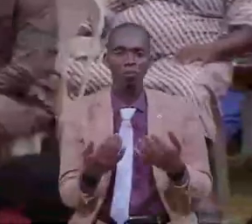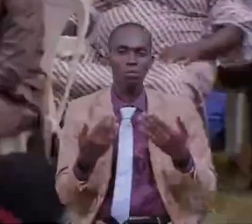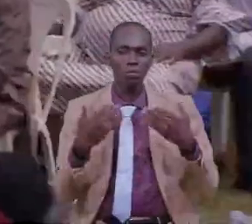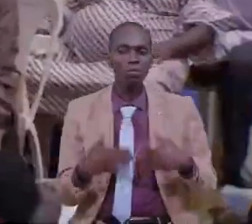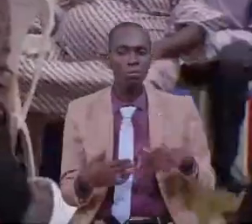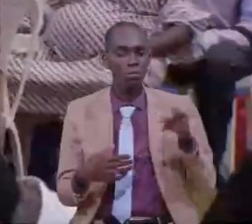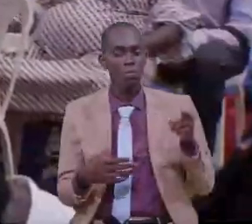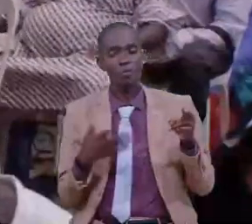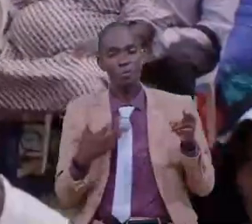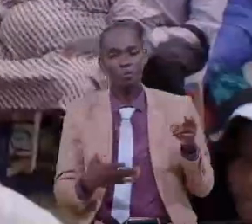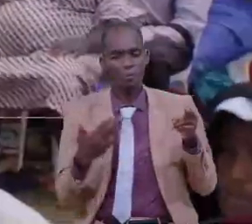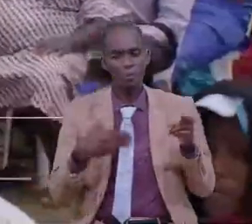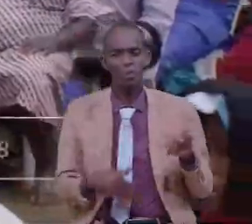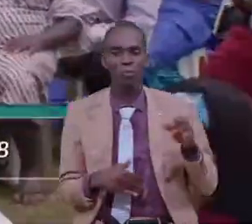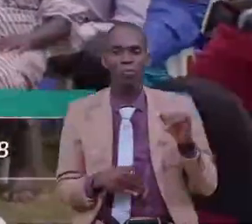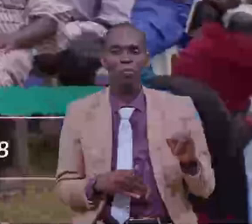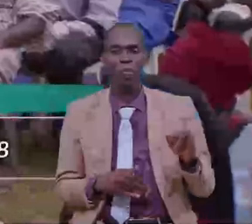Ésaïe.